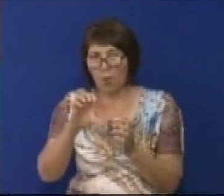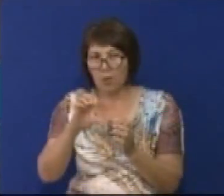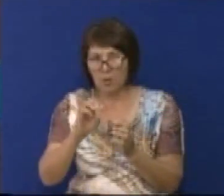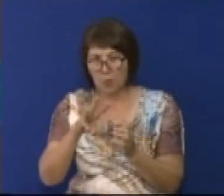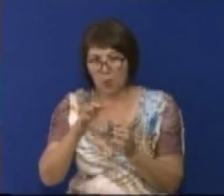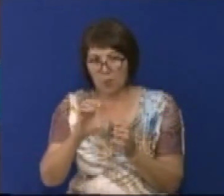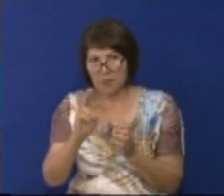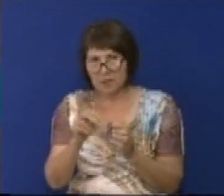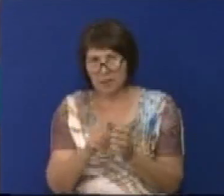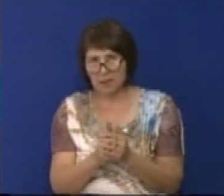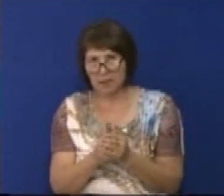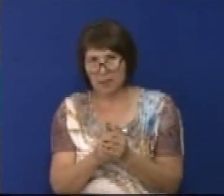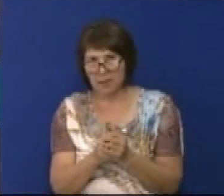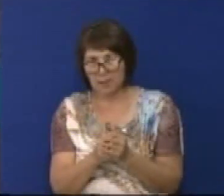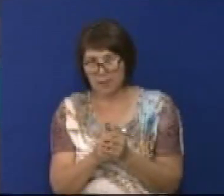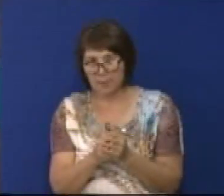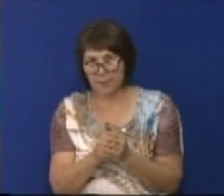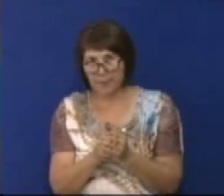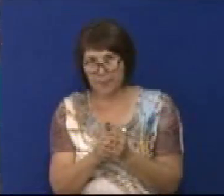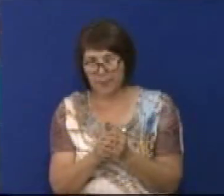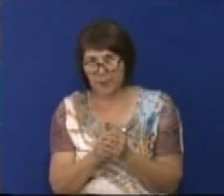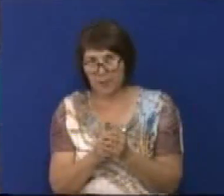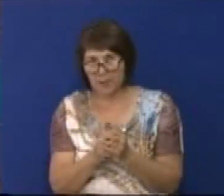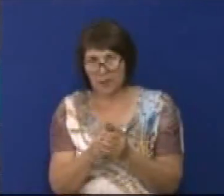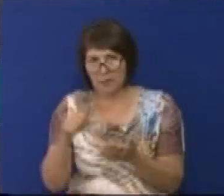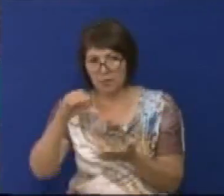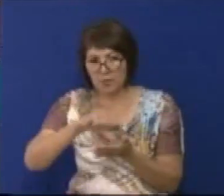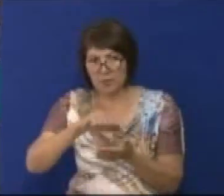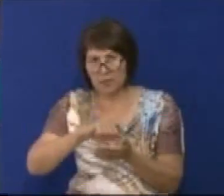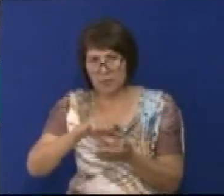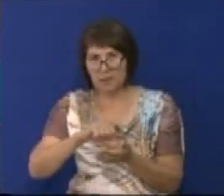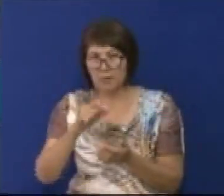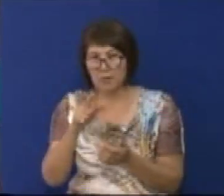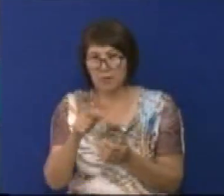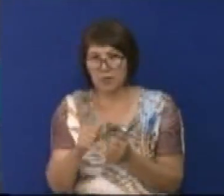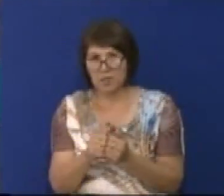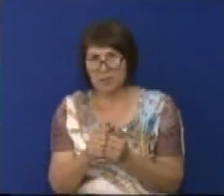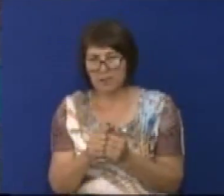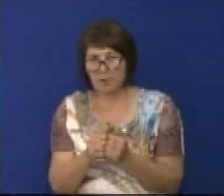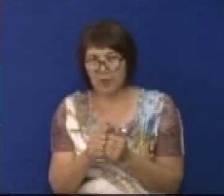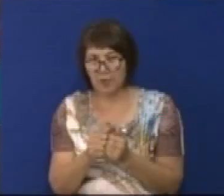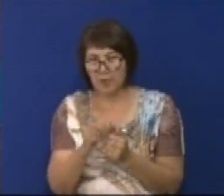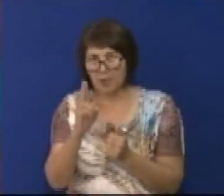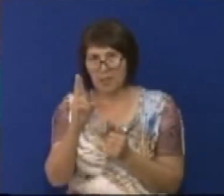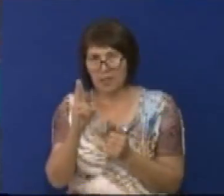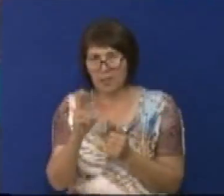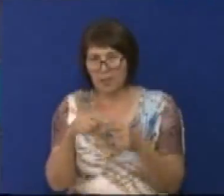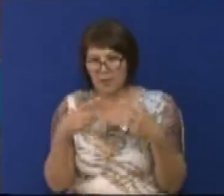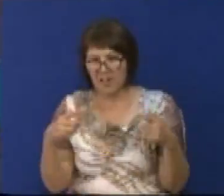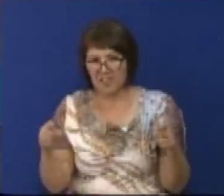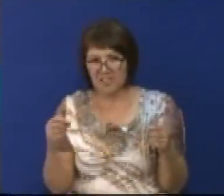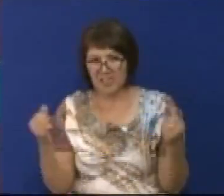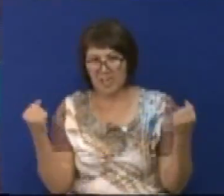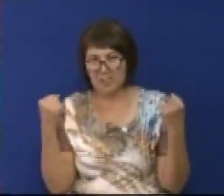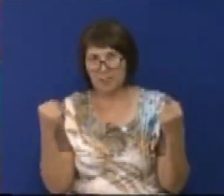эстафетаға қатысушылардың арасында футболшылар, каратэшілер, жеңіл атлетшілер мен ерікті зейнеткерлер бар. Сондай-ақ эстафетаға осымен 20 жылдан астам